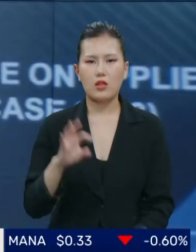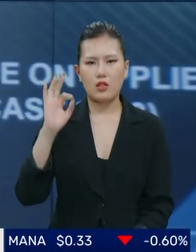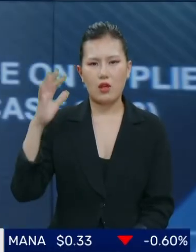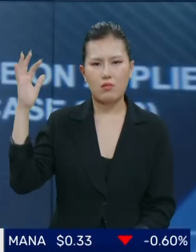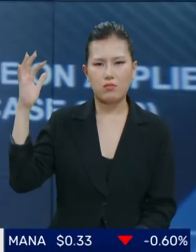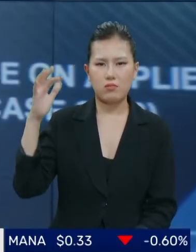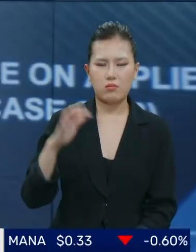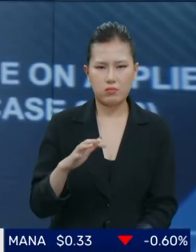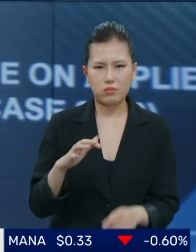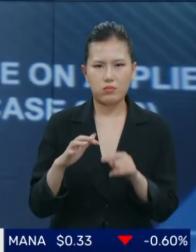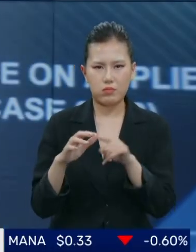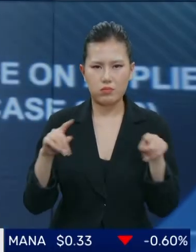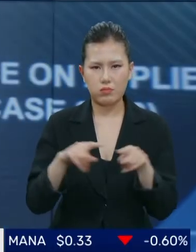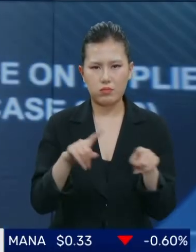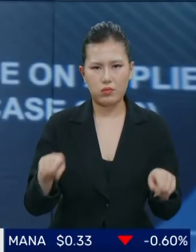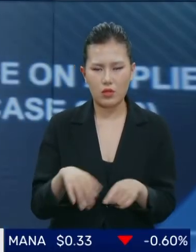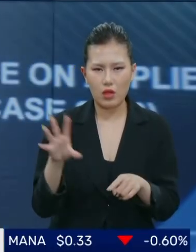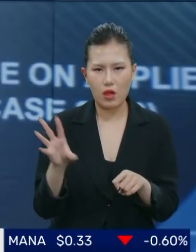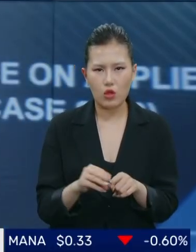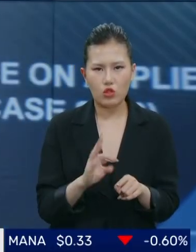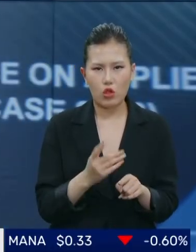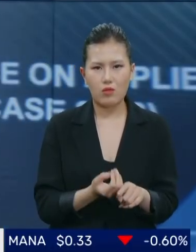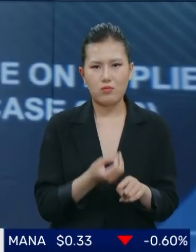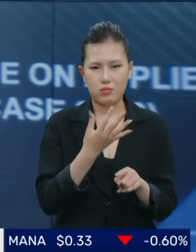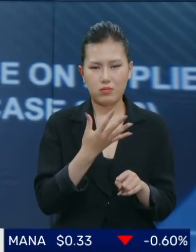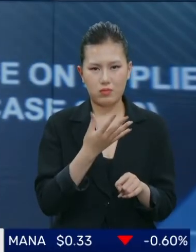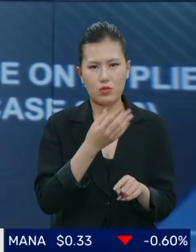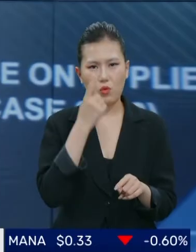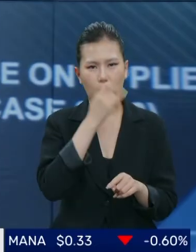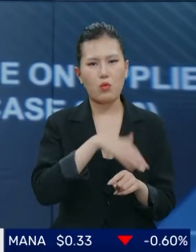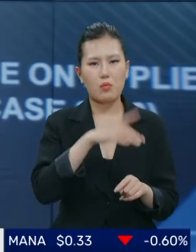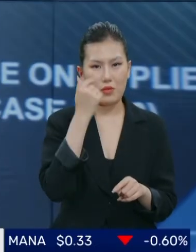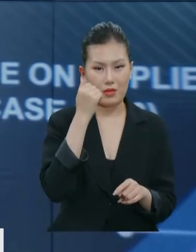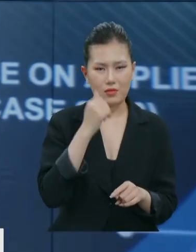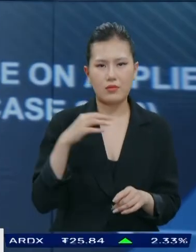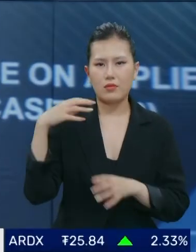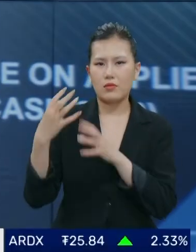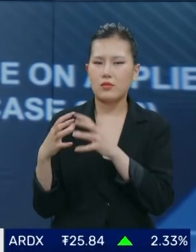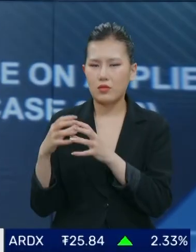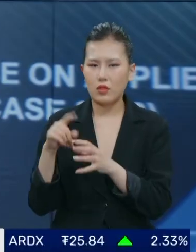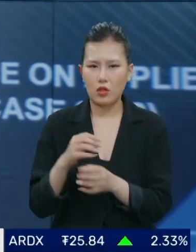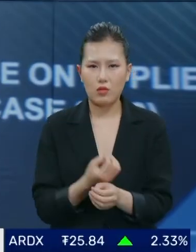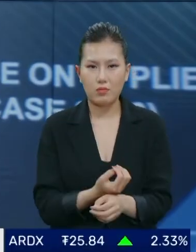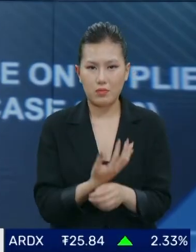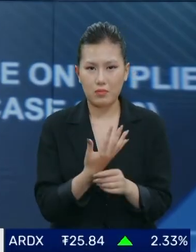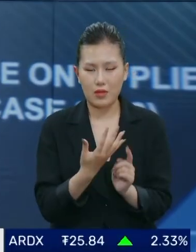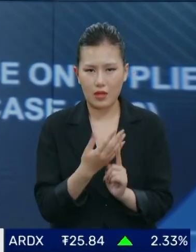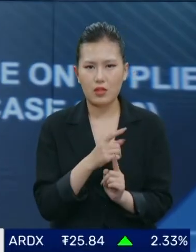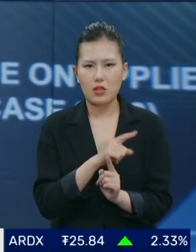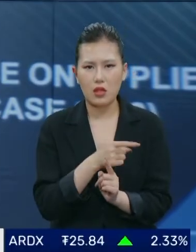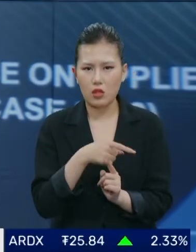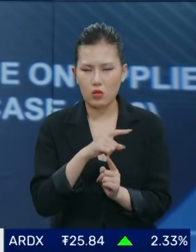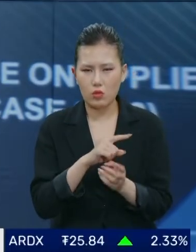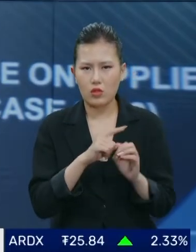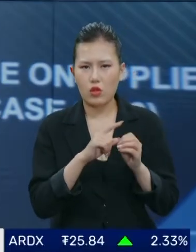ашигладаг хавтан хэдийн бидэнд танил технологи болсон. Харин дэлхийн эрдэмтэд энэ технологийн гуравдагч үеийг нээж нүдэнд үл үзэгдэх ялцсан